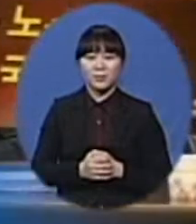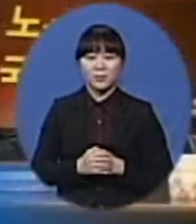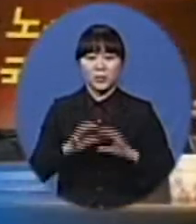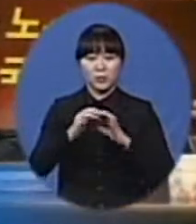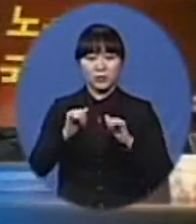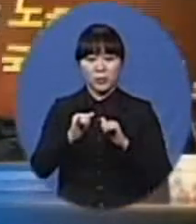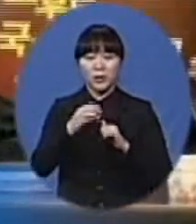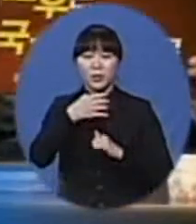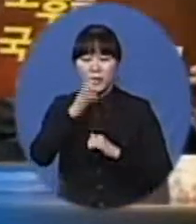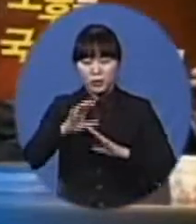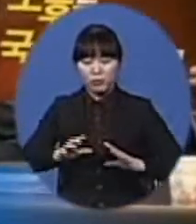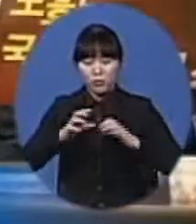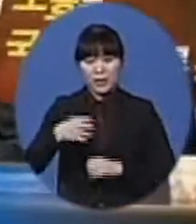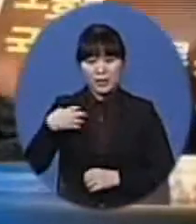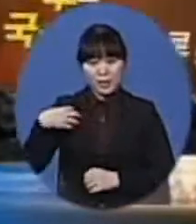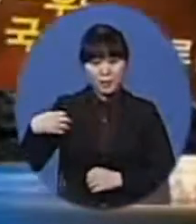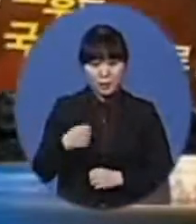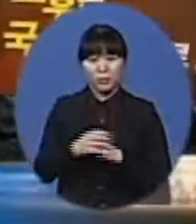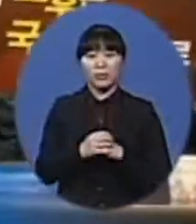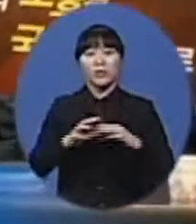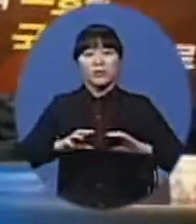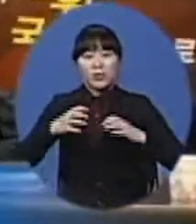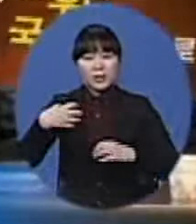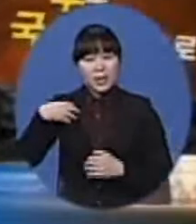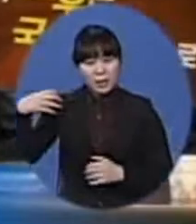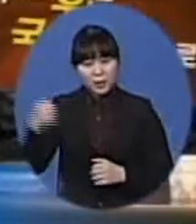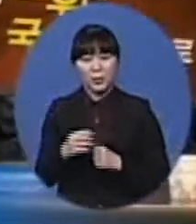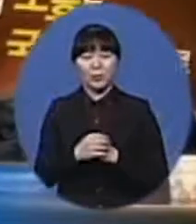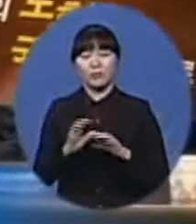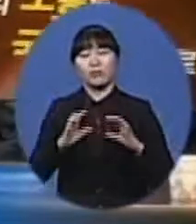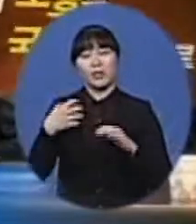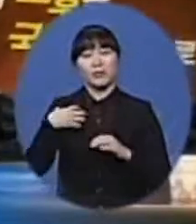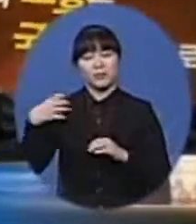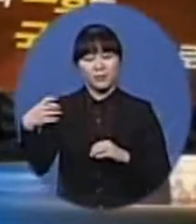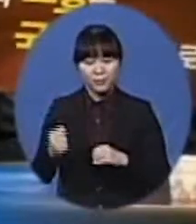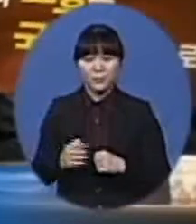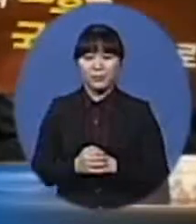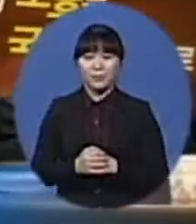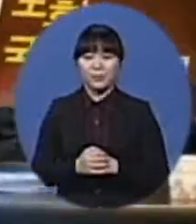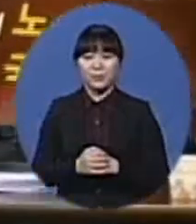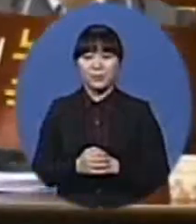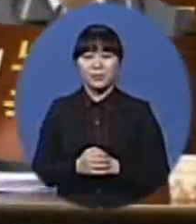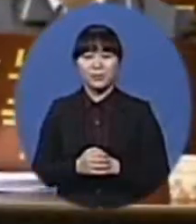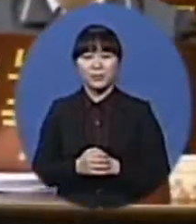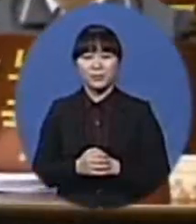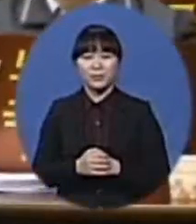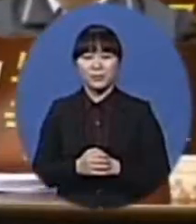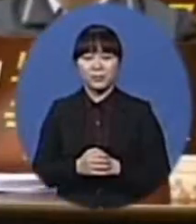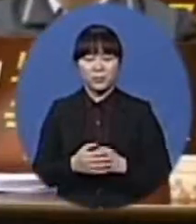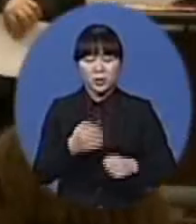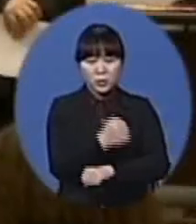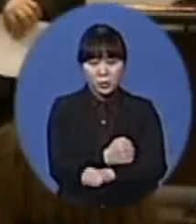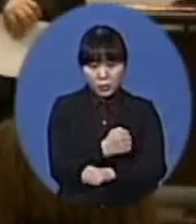국민의 노후는 국가 책임으로! 국가 책임으로! 국가 책임으로! 국가 책임으로!